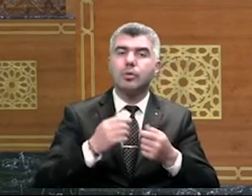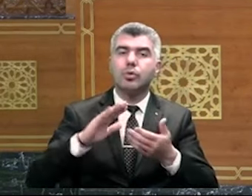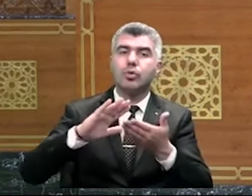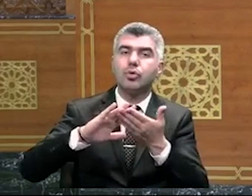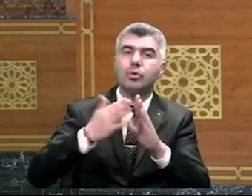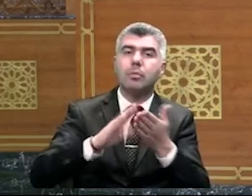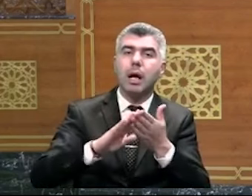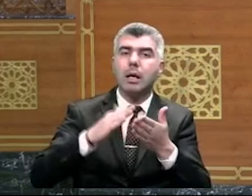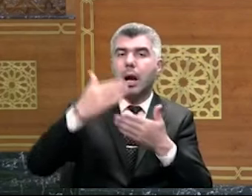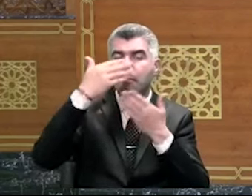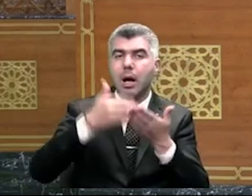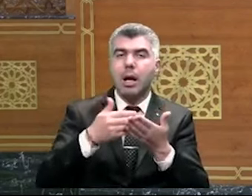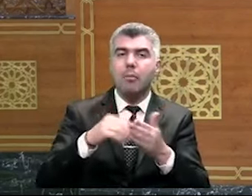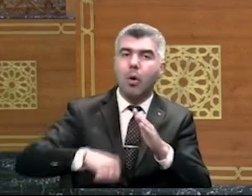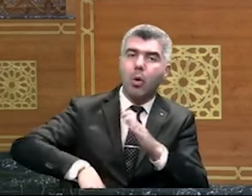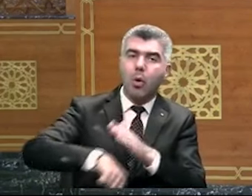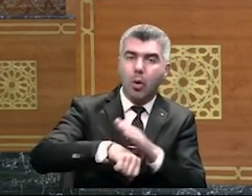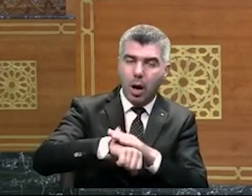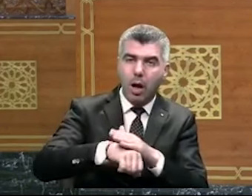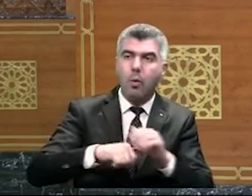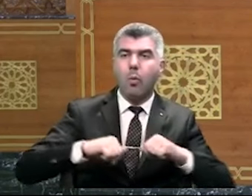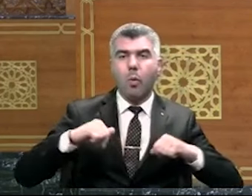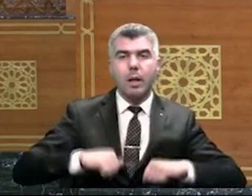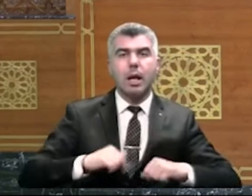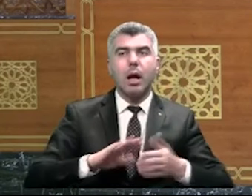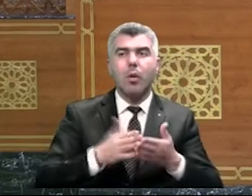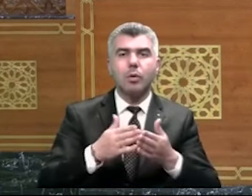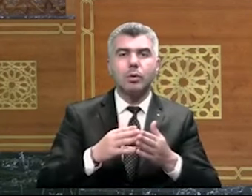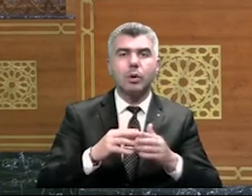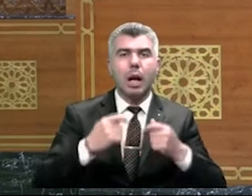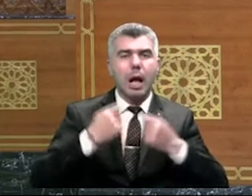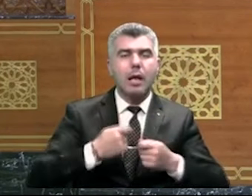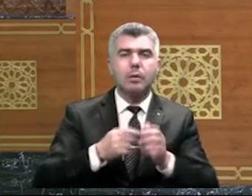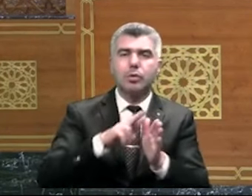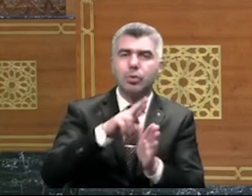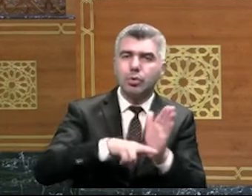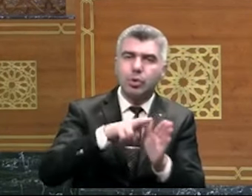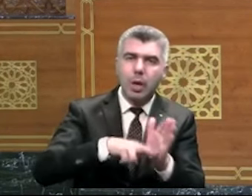القدم والوزارات المعنيه ورؤساء الجهات